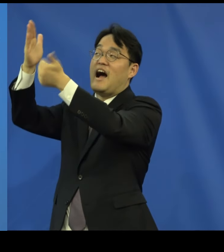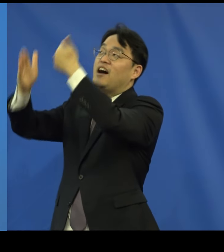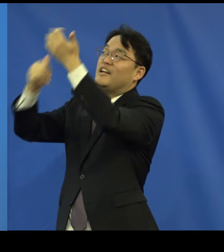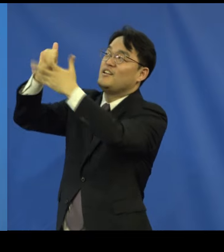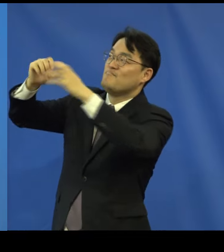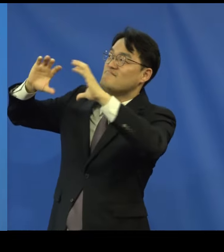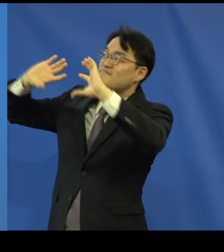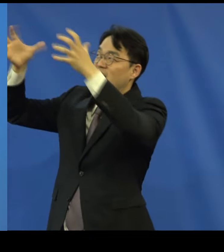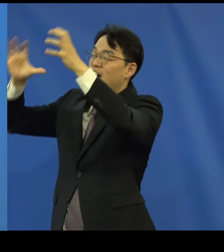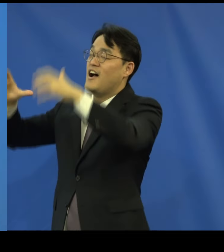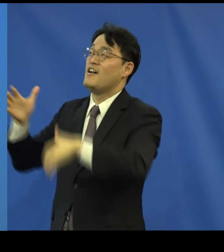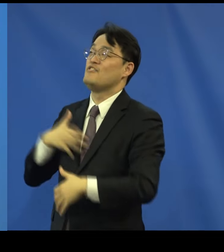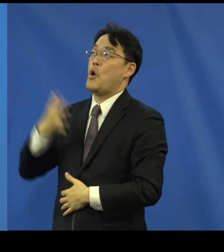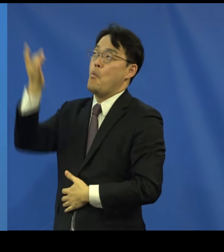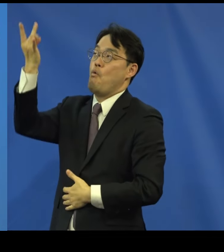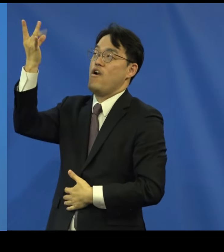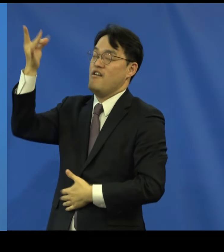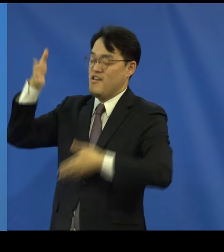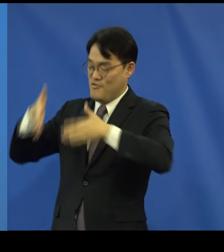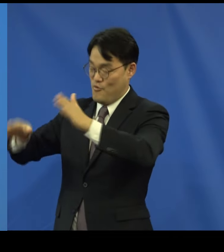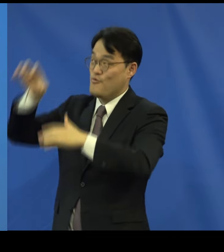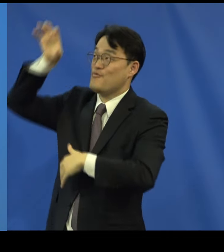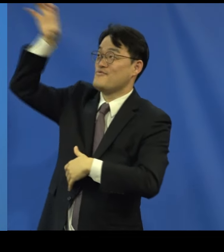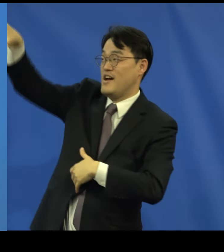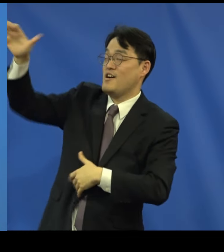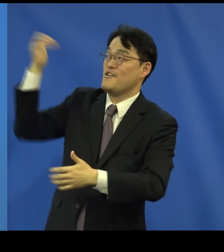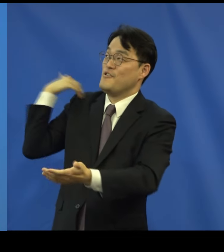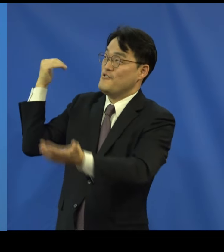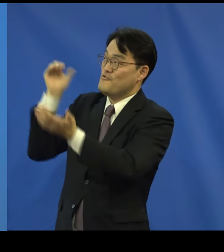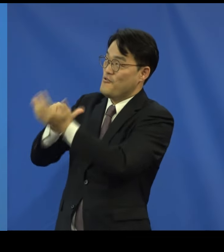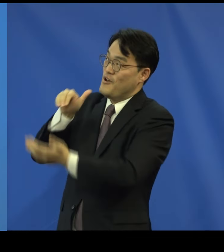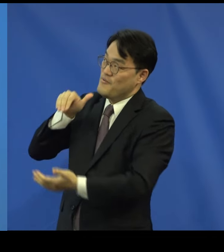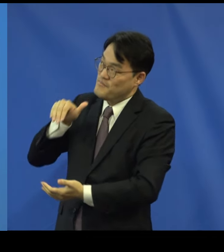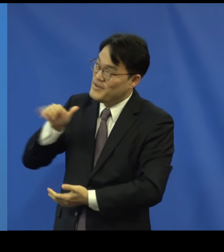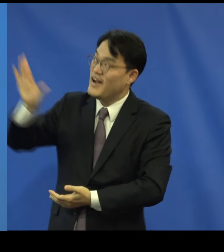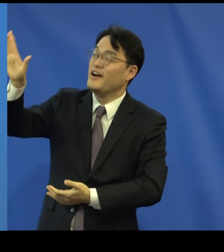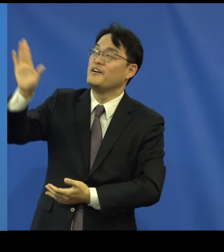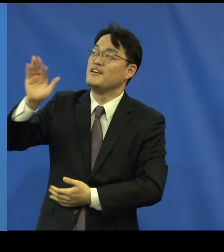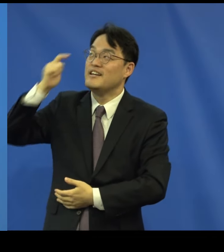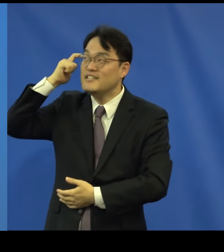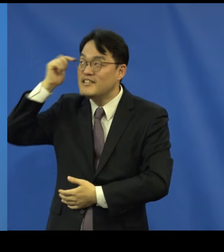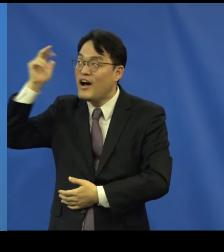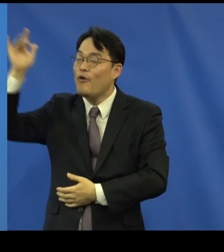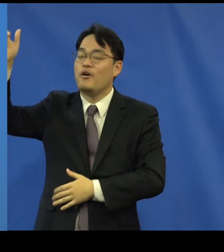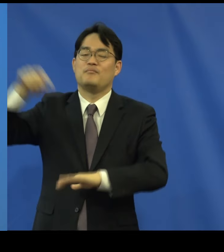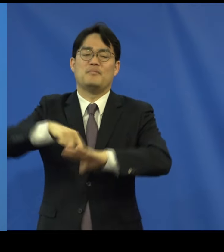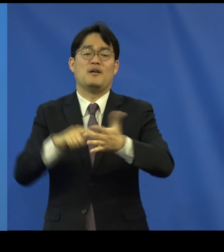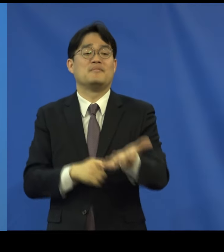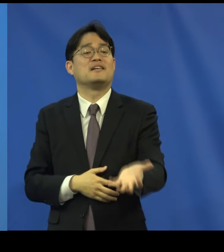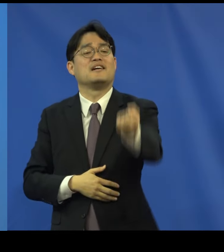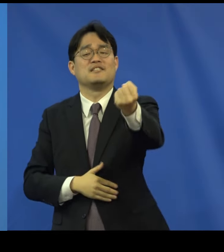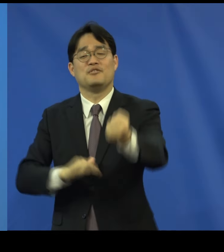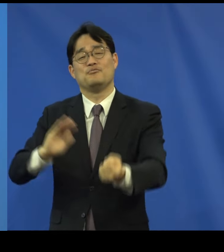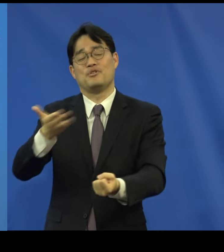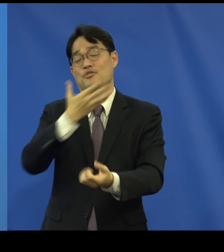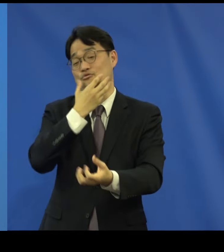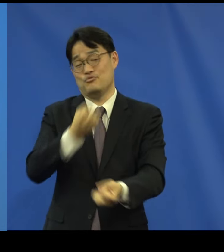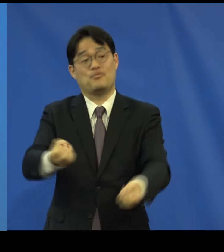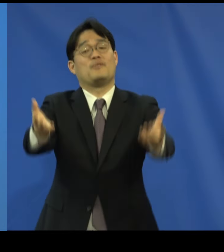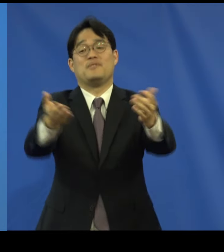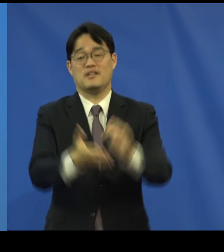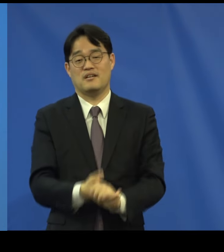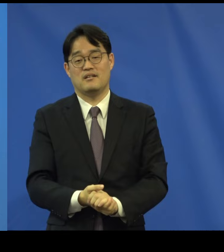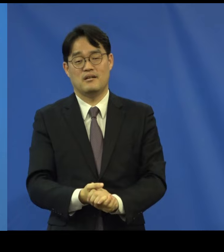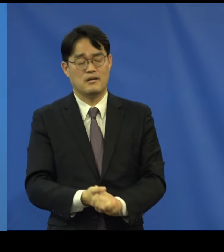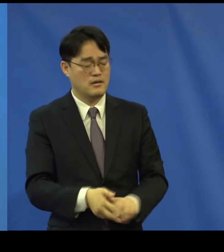그 본향을 향한 그 마음이 여러분들에게 날마다 사모하는 마음이 있게 되기를 바라고, 때로는 이 땅의